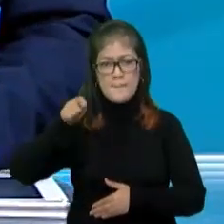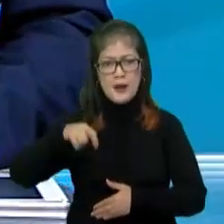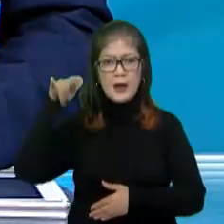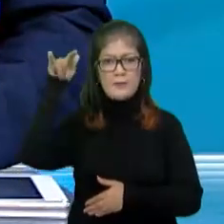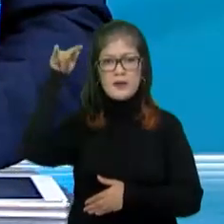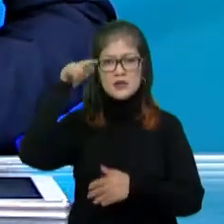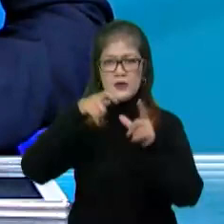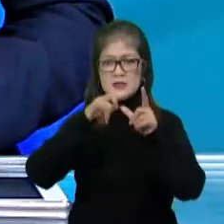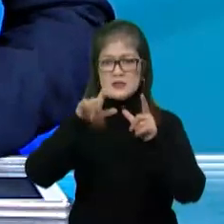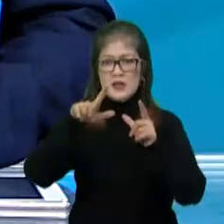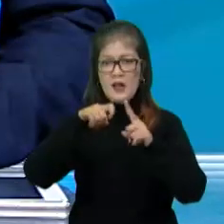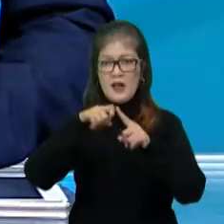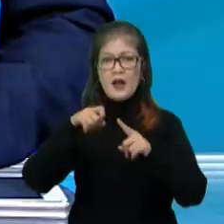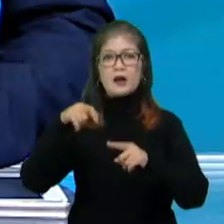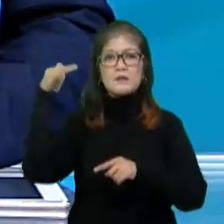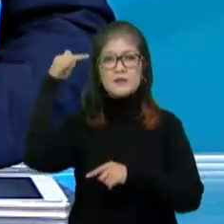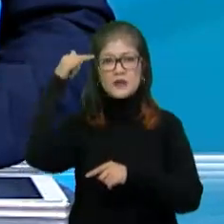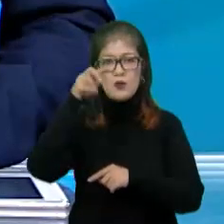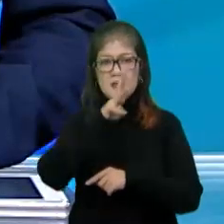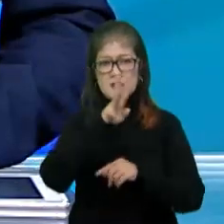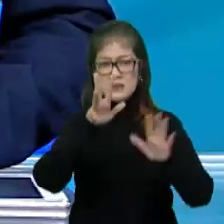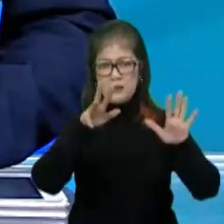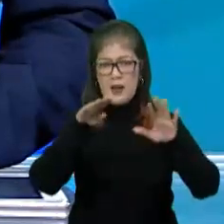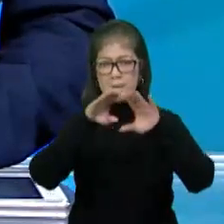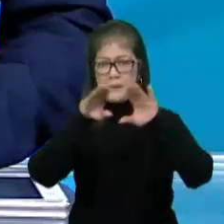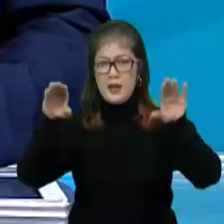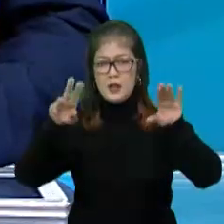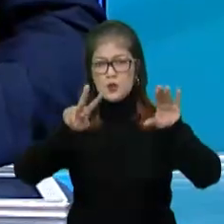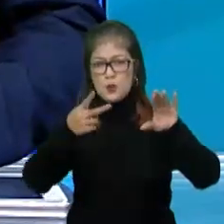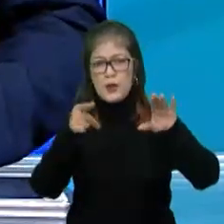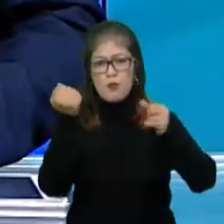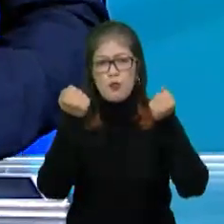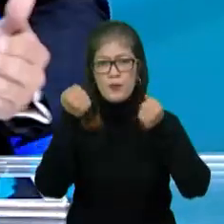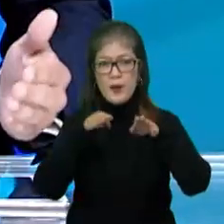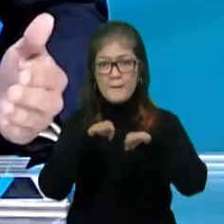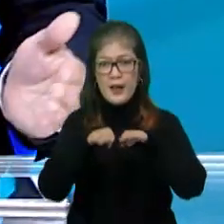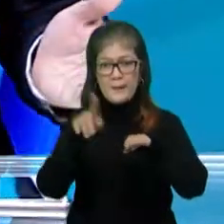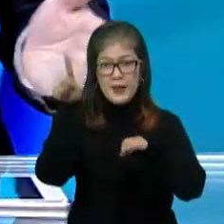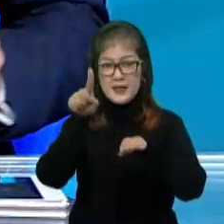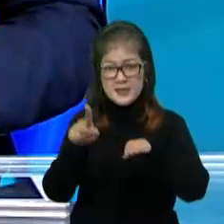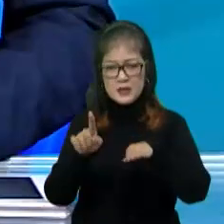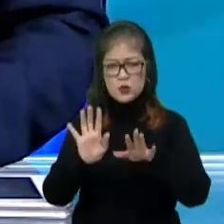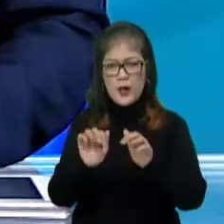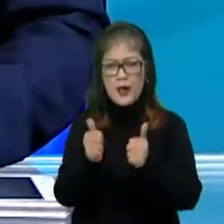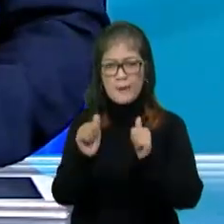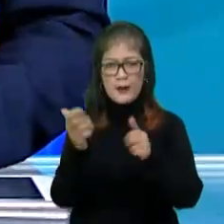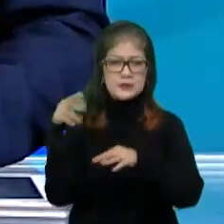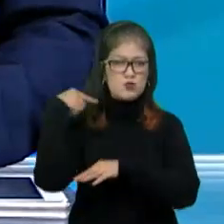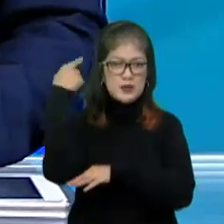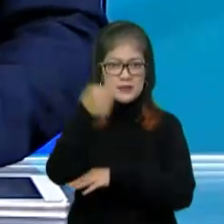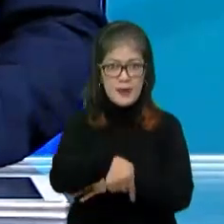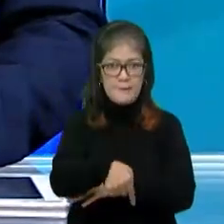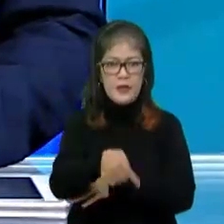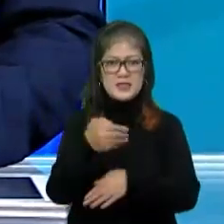Air, terdapat 39 palet berupa mobil balap listrik beserta perlengkapannya yang tiba dan langsung dibawa ke tempat